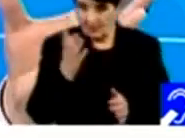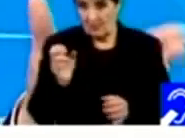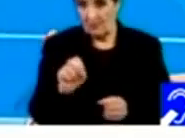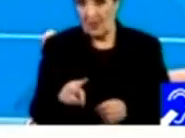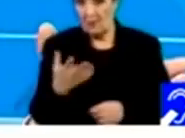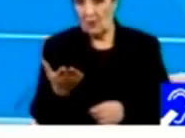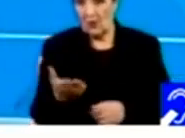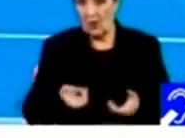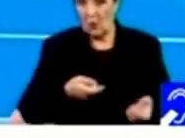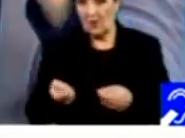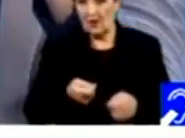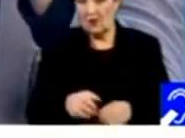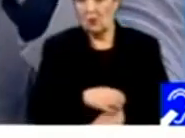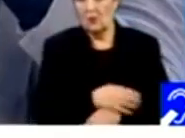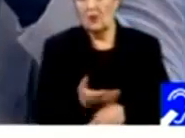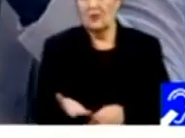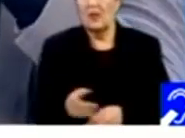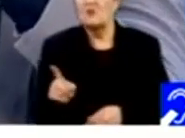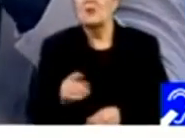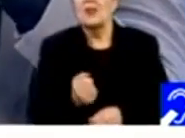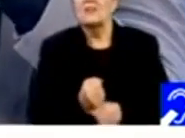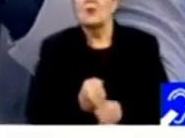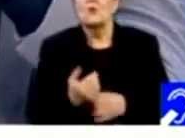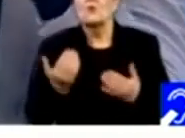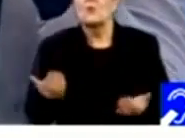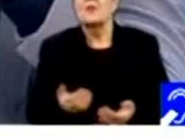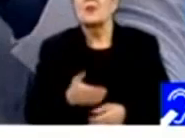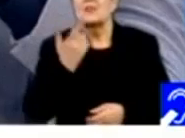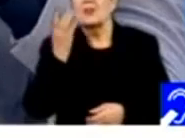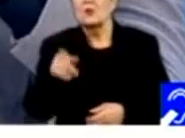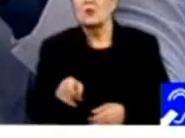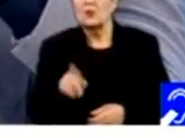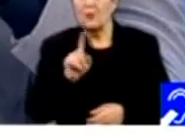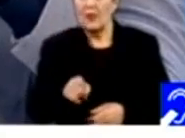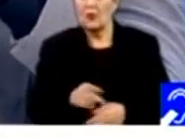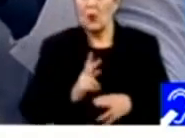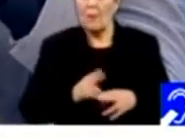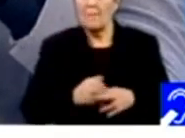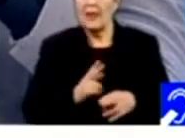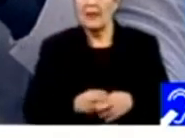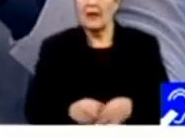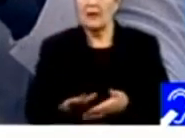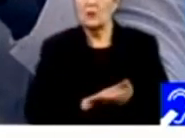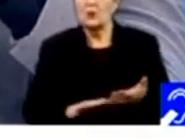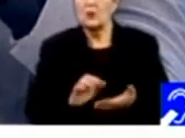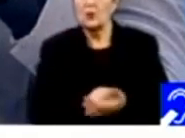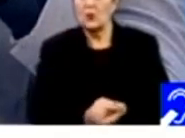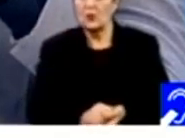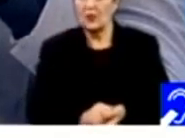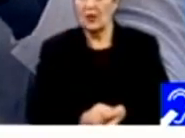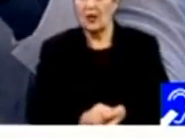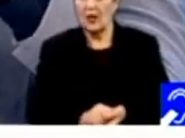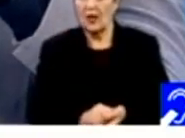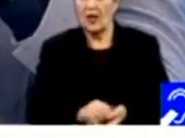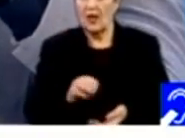membru a guvernării comuniste. Ce ați făcut dumneavoastră atunci pentru a împiedica distrugerea